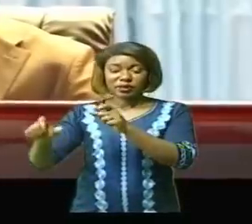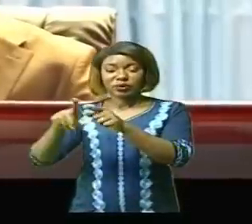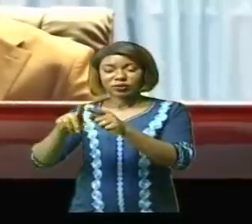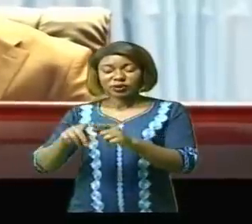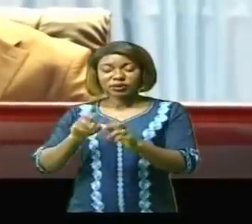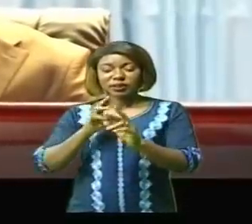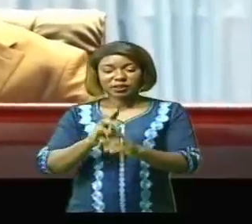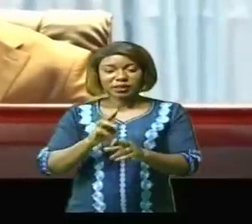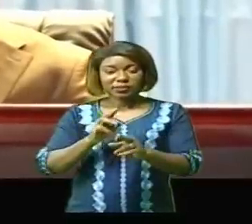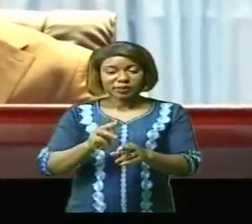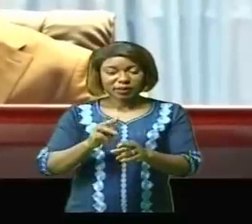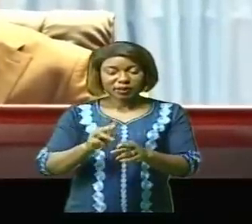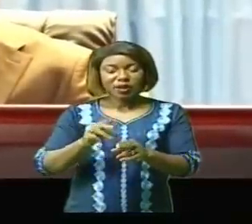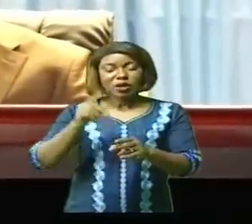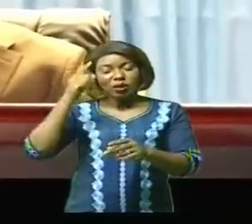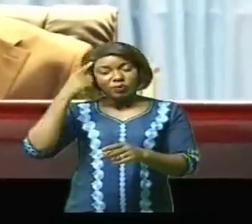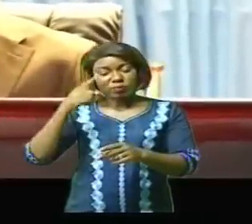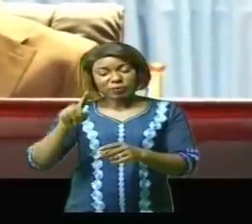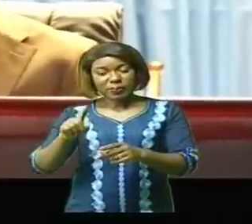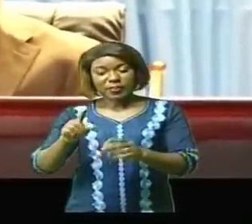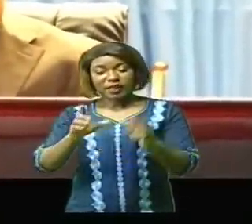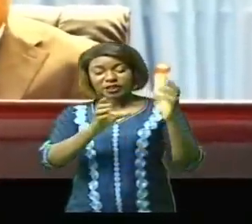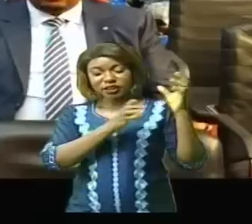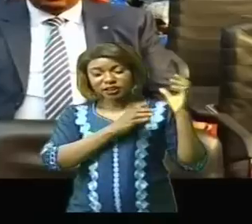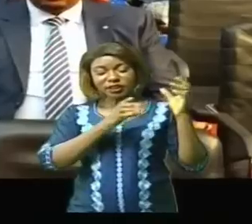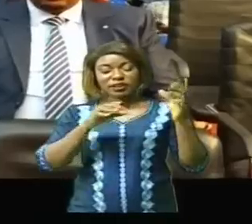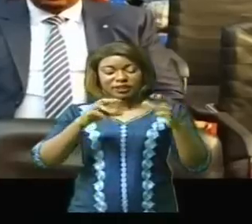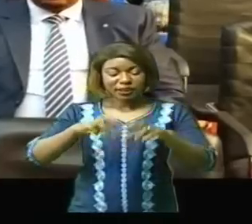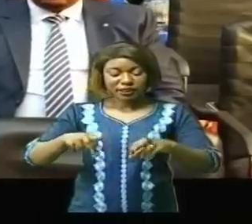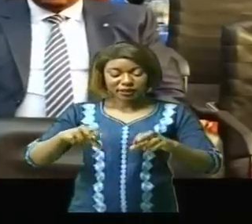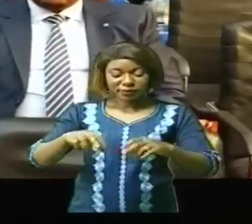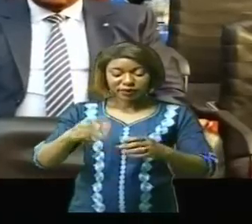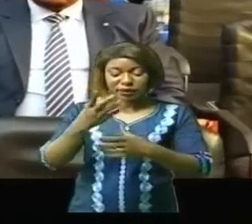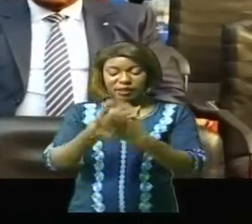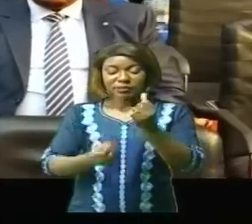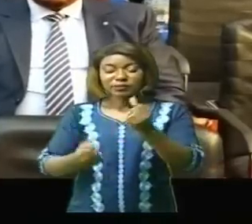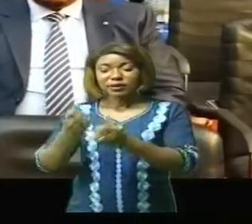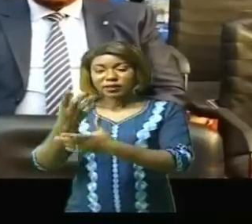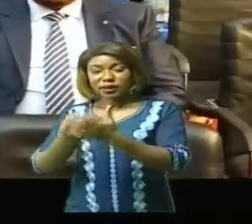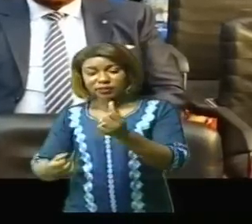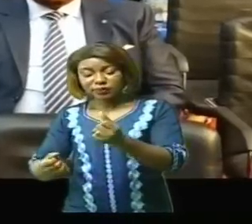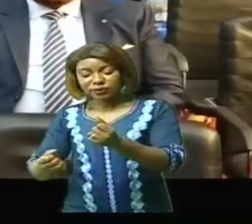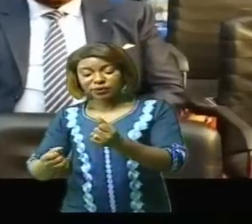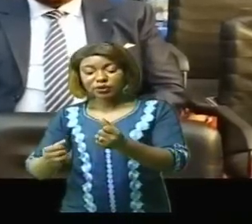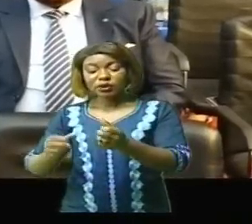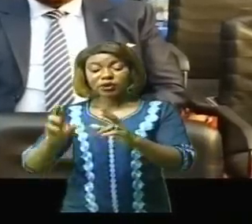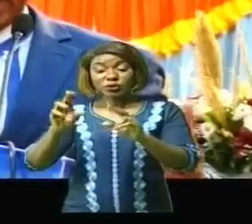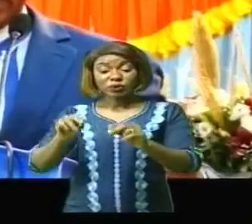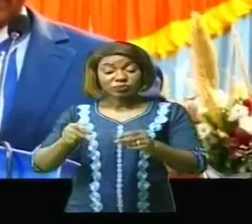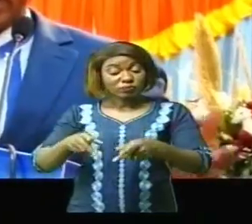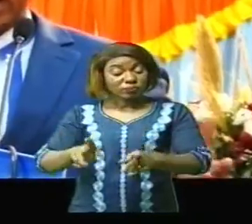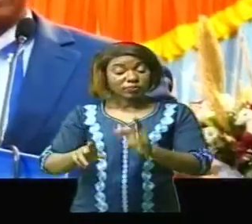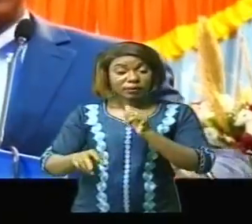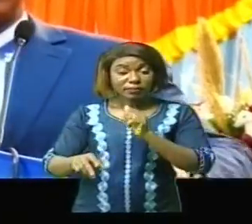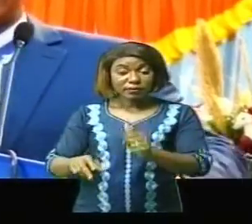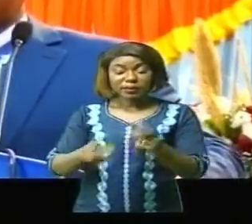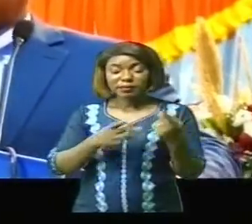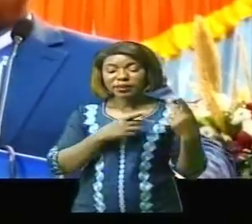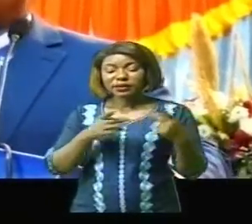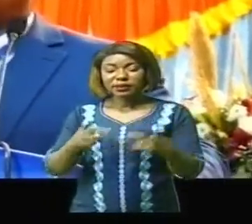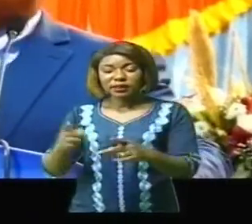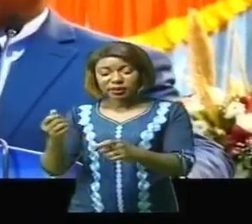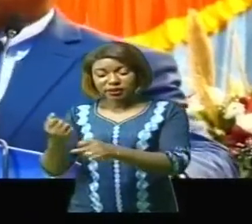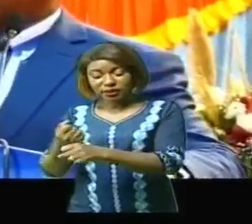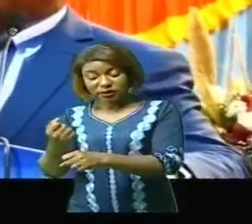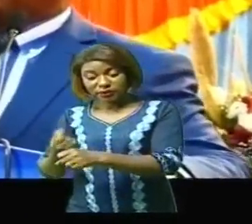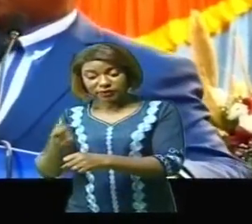de la commission spéciale et temporaire chargée d'examiner les cas d'absence non autorisés et non justifiés au cours des sessions de mars